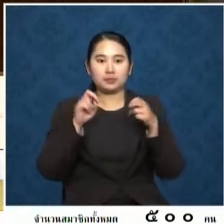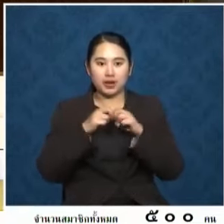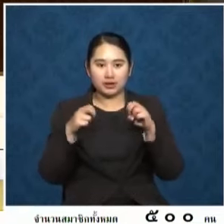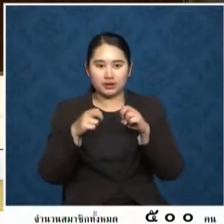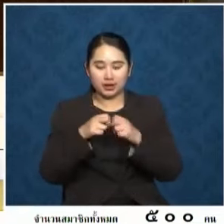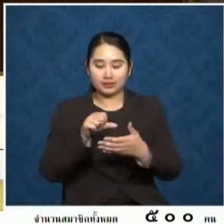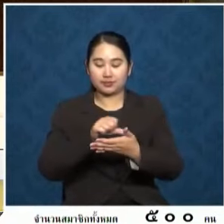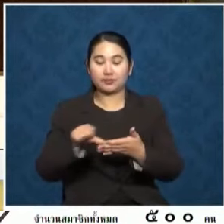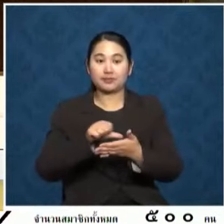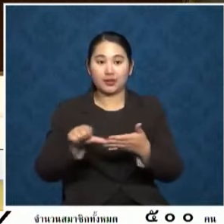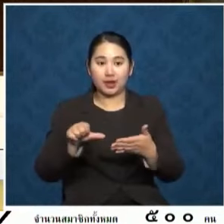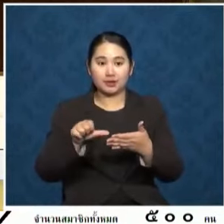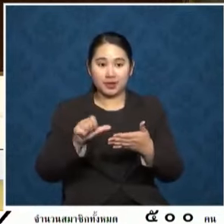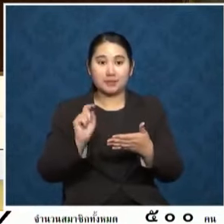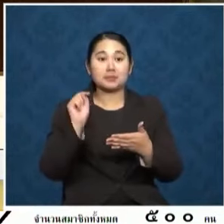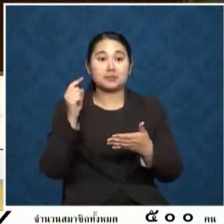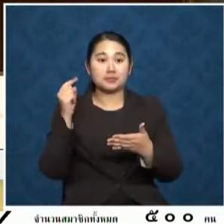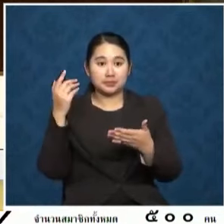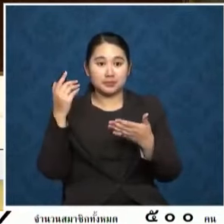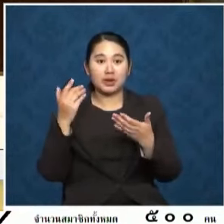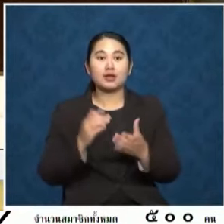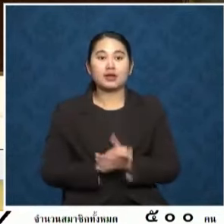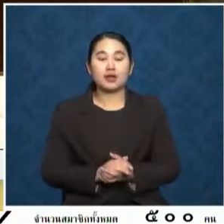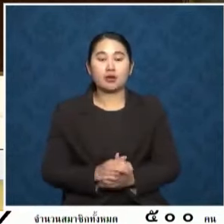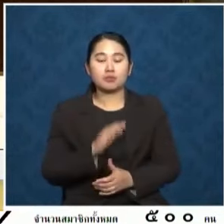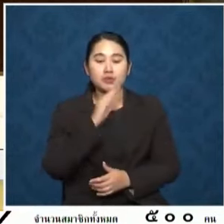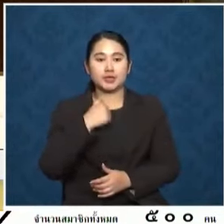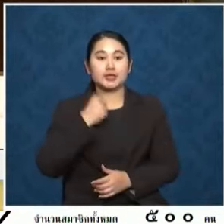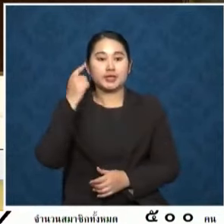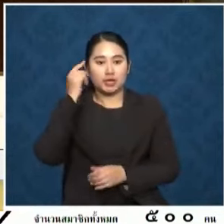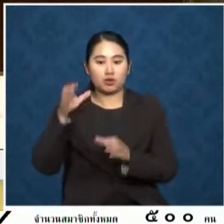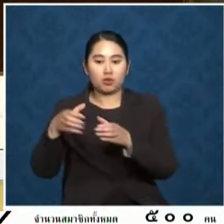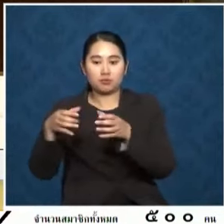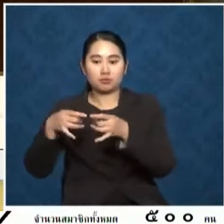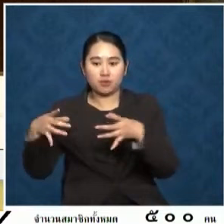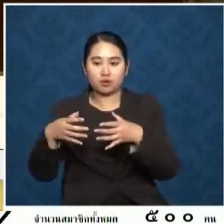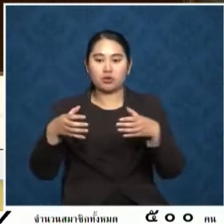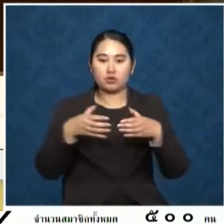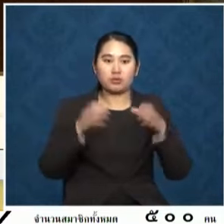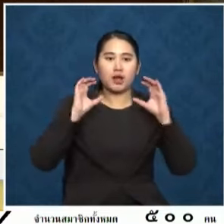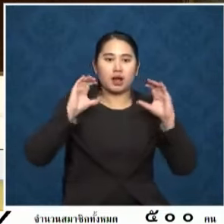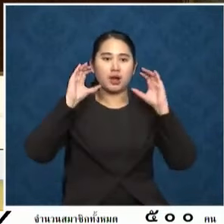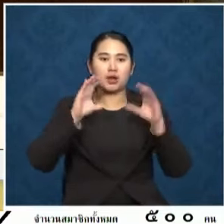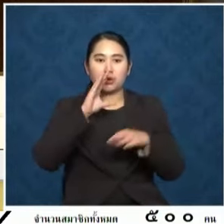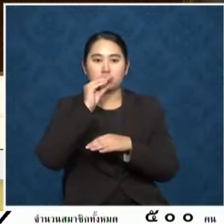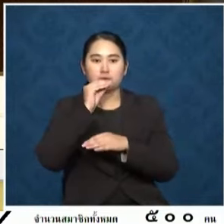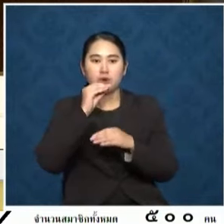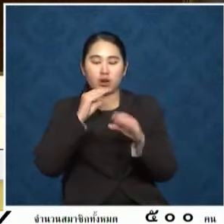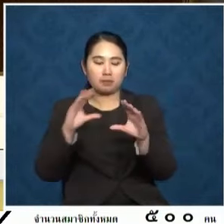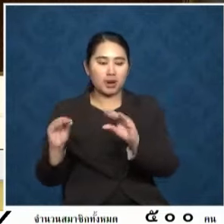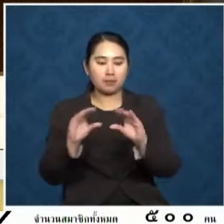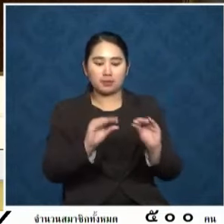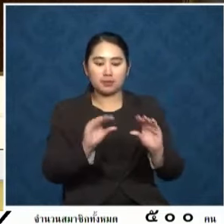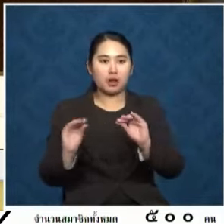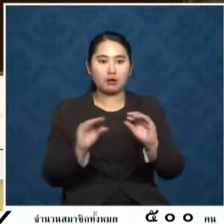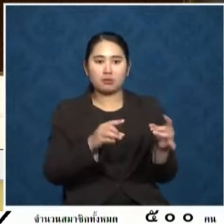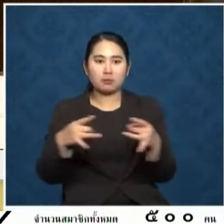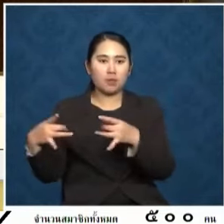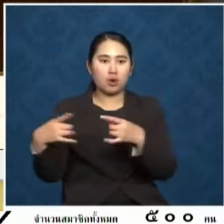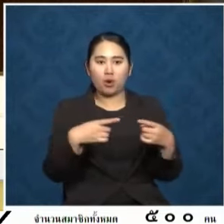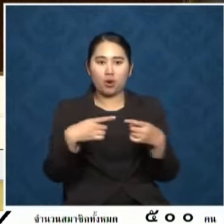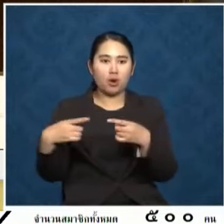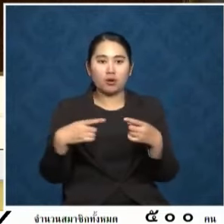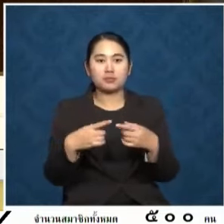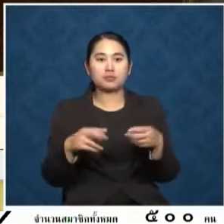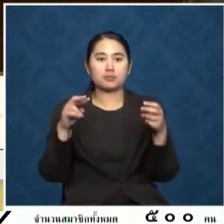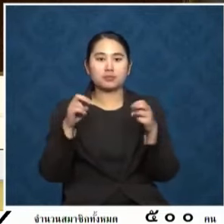านะครับแล้วก็สร้างสรรค์นะครับถ้าเราคิดว่าเราเป็นฝ่ายค้านฝ่ายรัฐบาลแล้วก็เอามาโต้กันเนี่ยนะครับจากข้อที่เราจะ